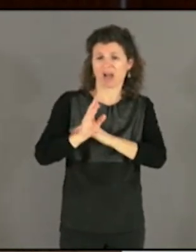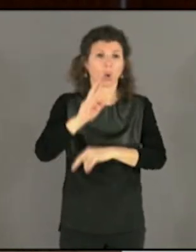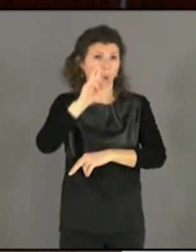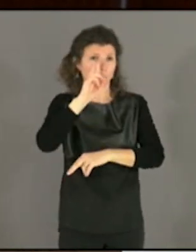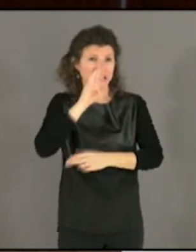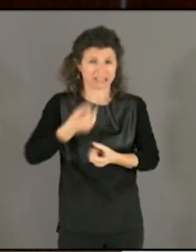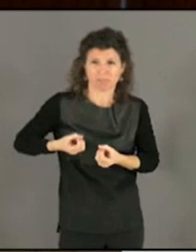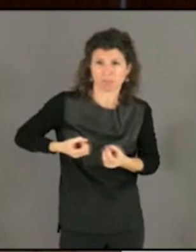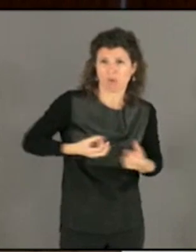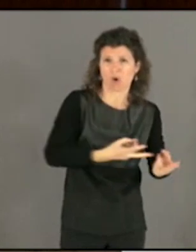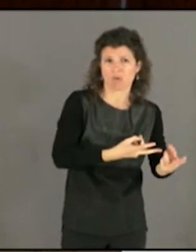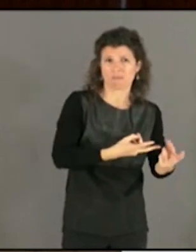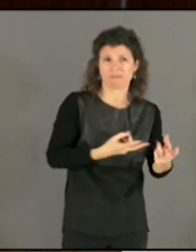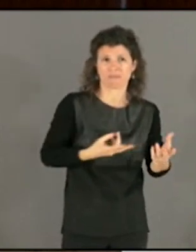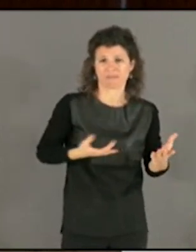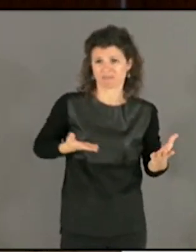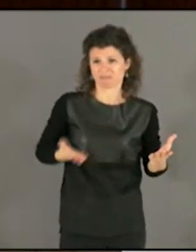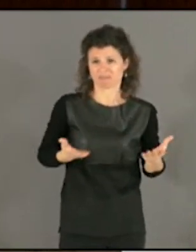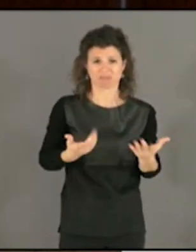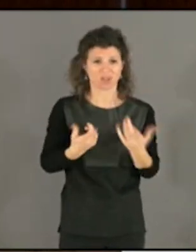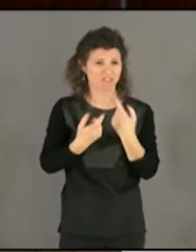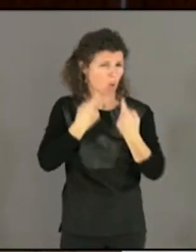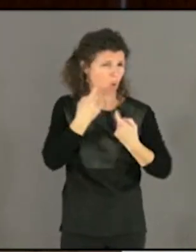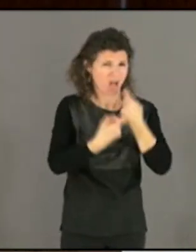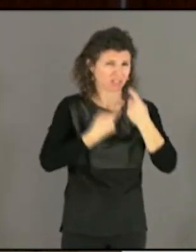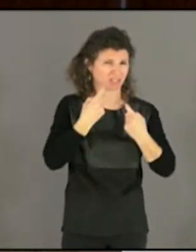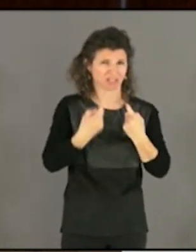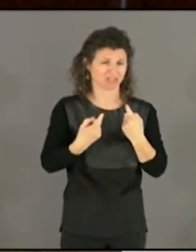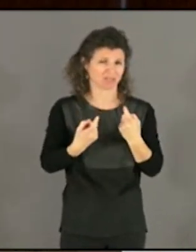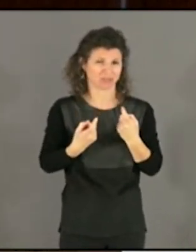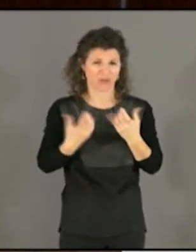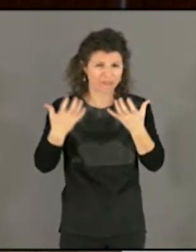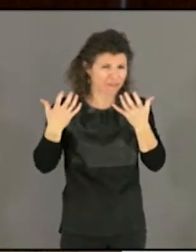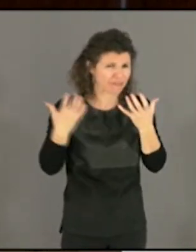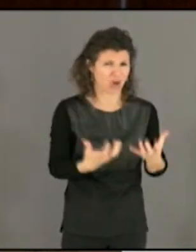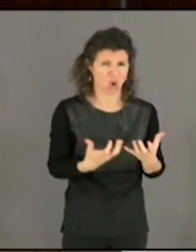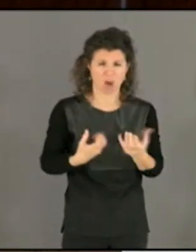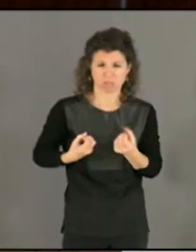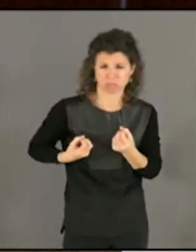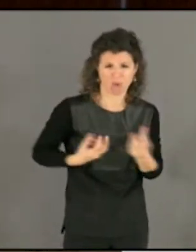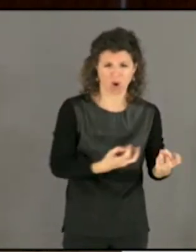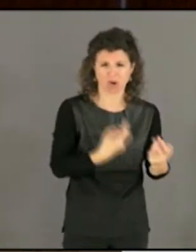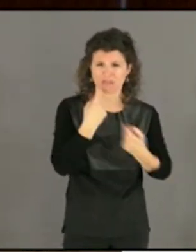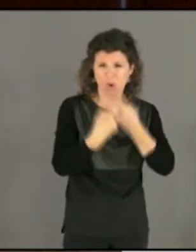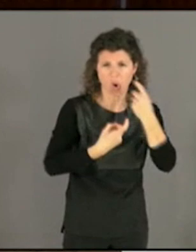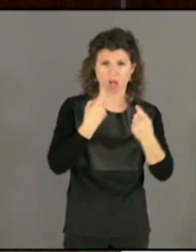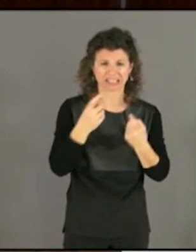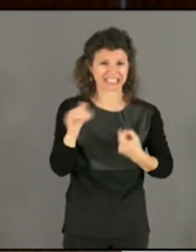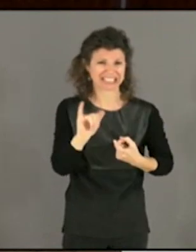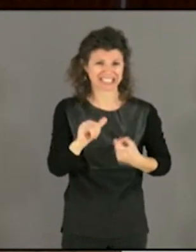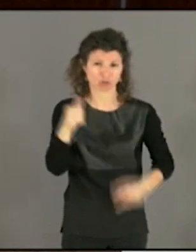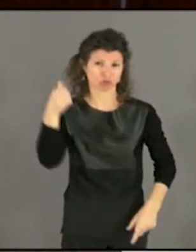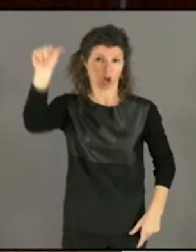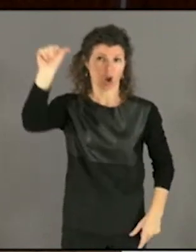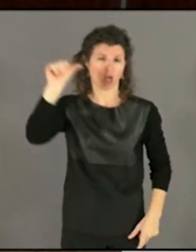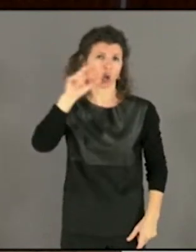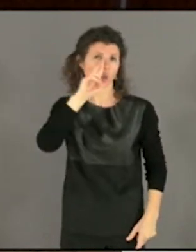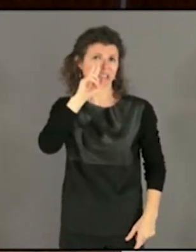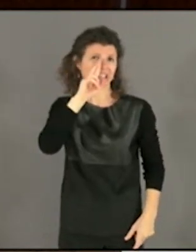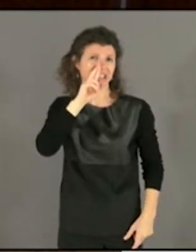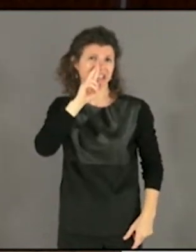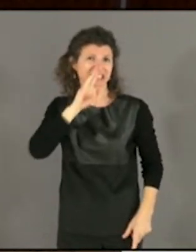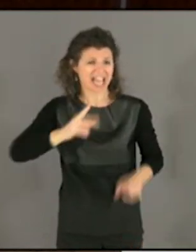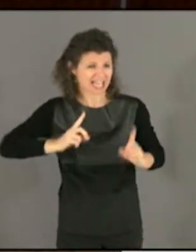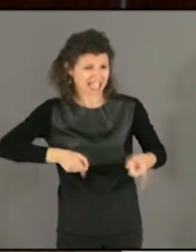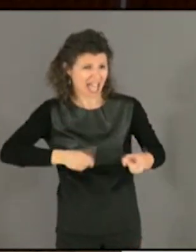violence souhaitée par la seule Russie, cette guerre souhaitée par la seule Russie et